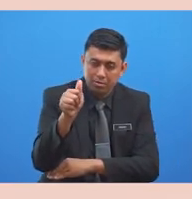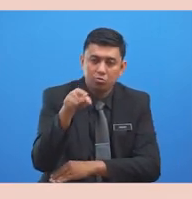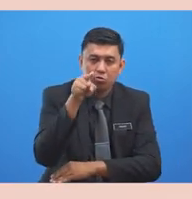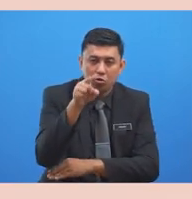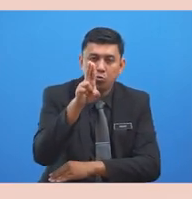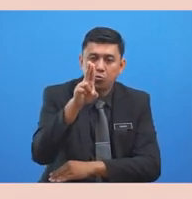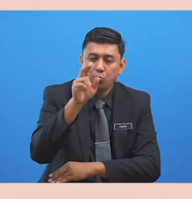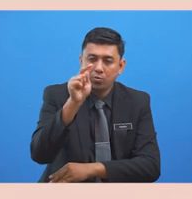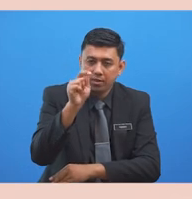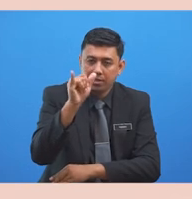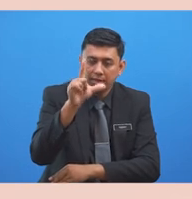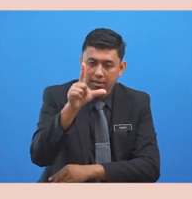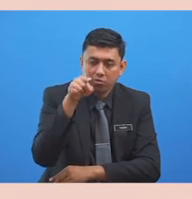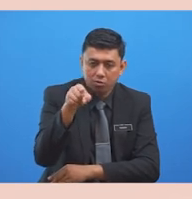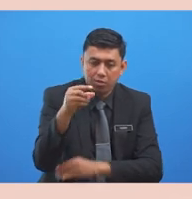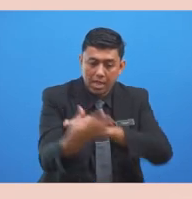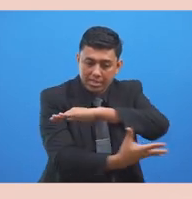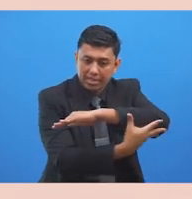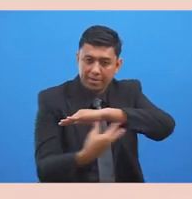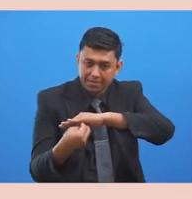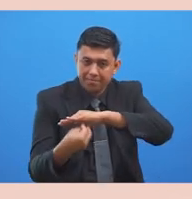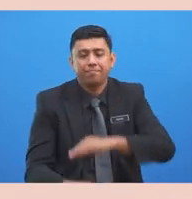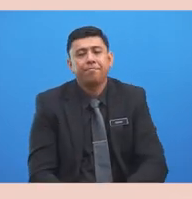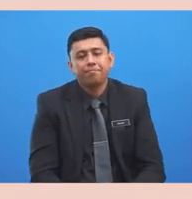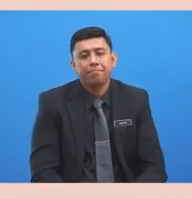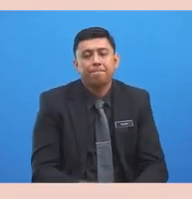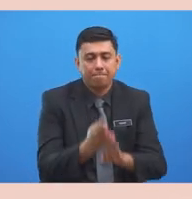java.util.scanner, baris yang keempat